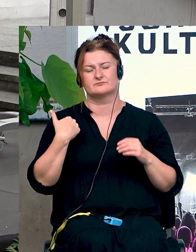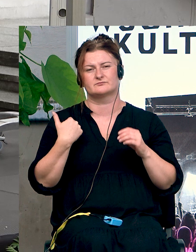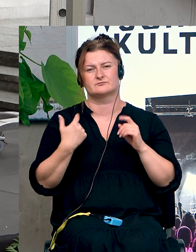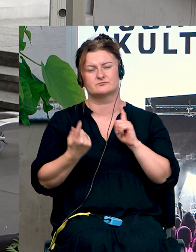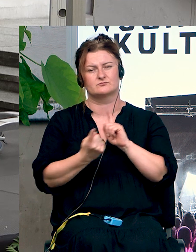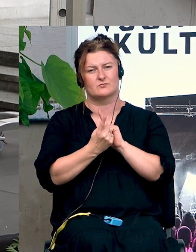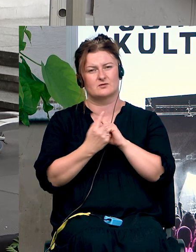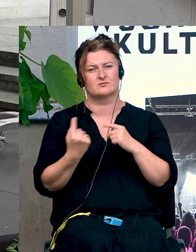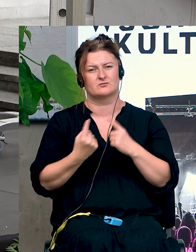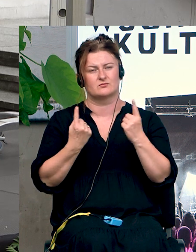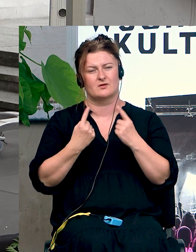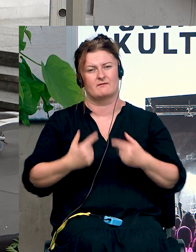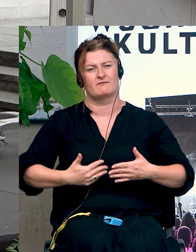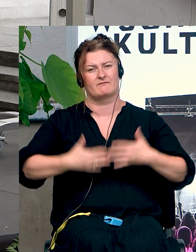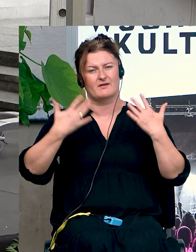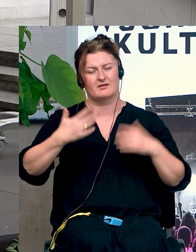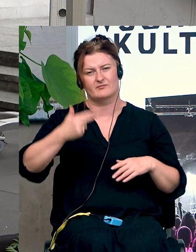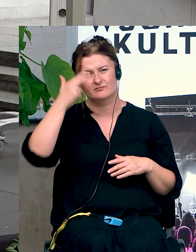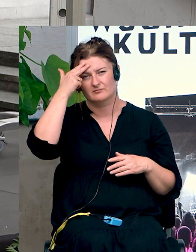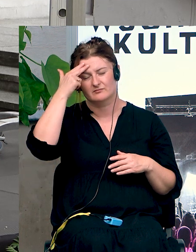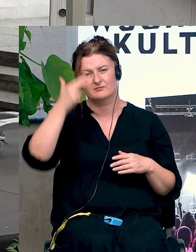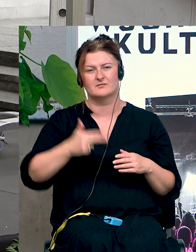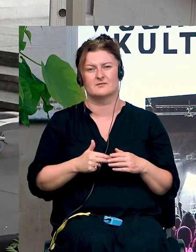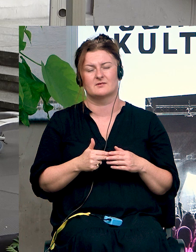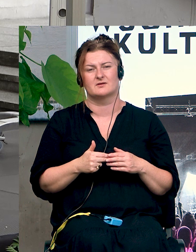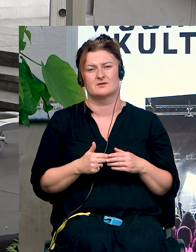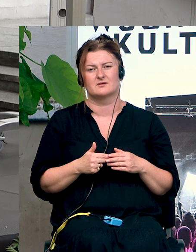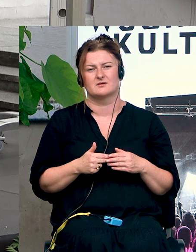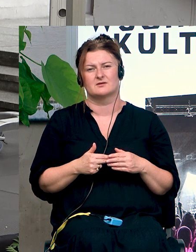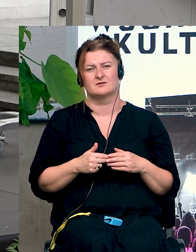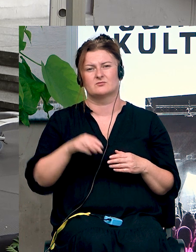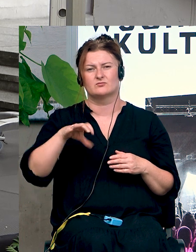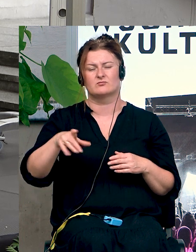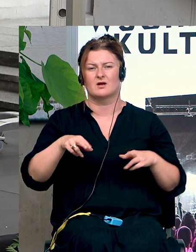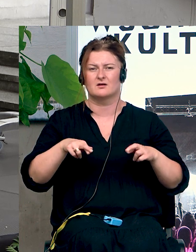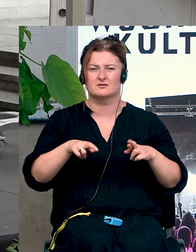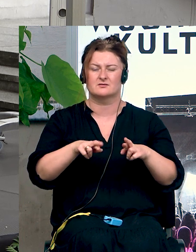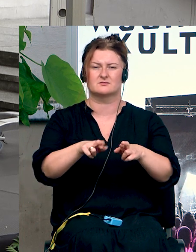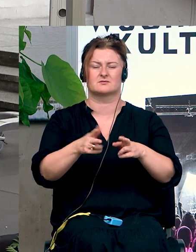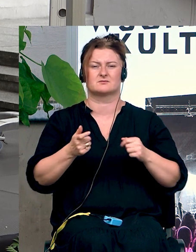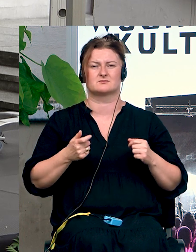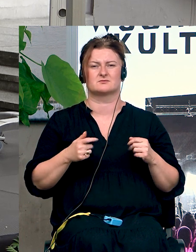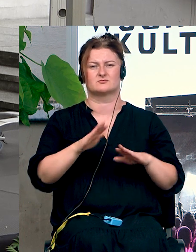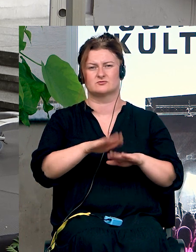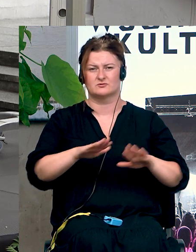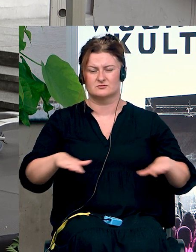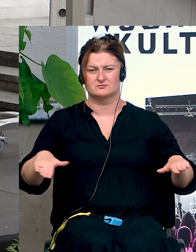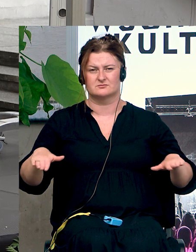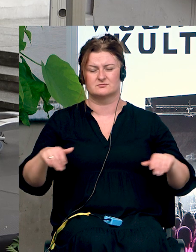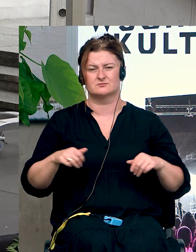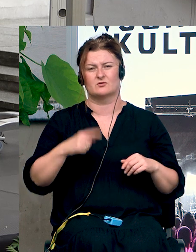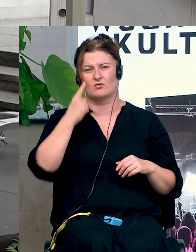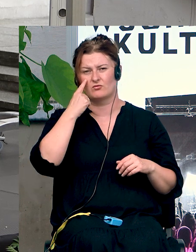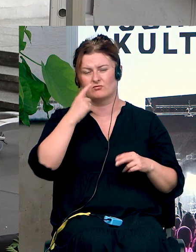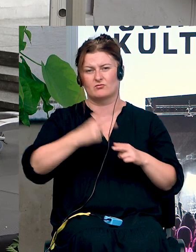стосовно раку, стосовно хворих дітей, стосовно їхнього життя, стосовно того, що вони відчувають, як вони живуть і з чим їм